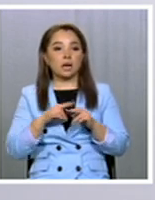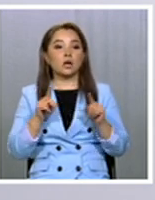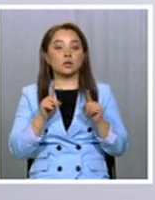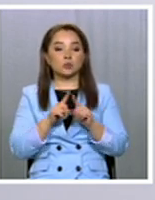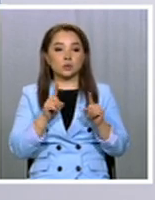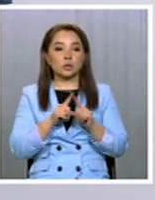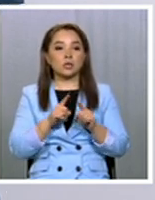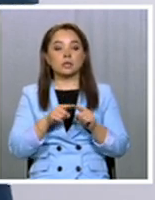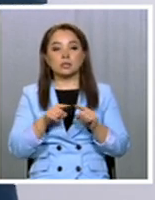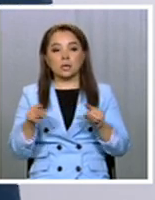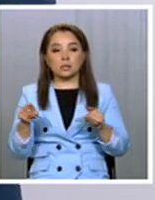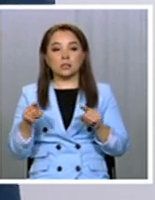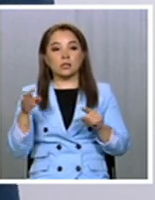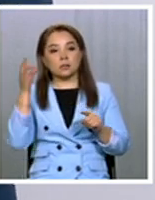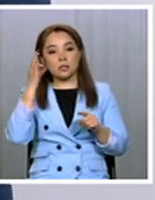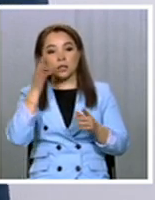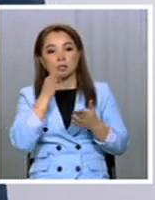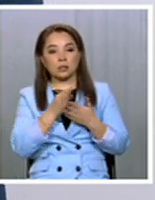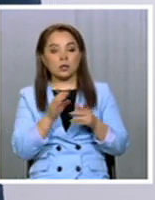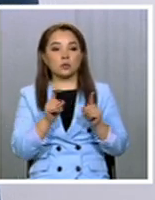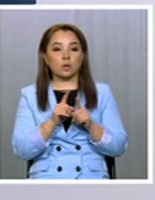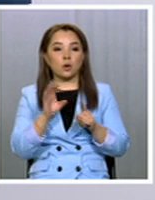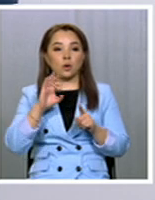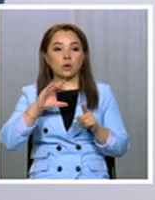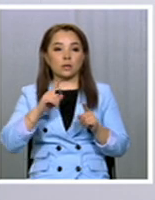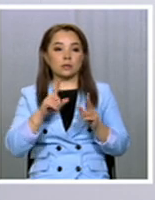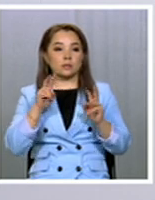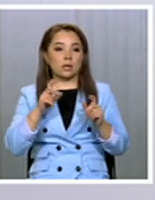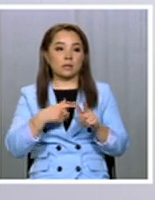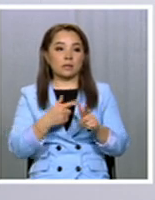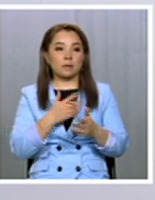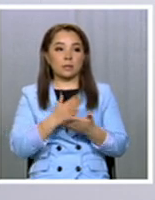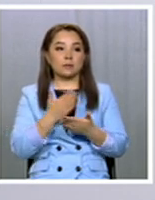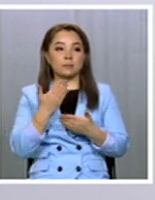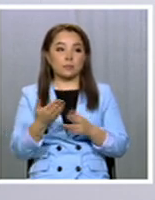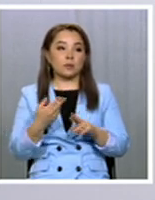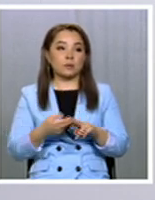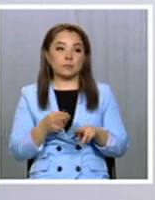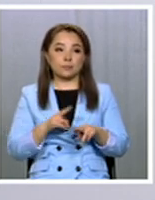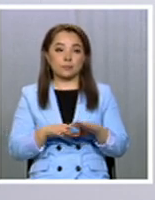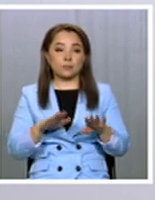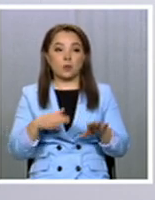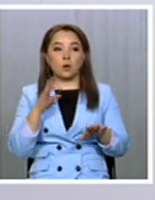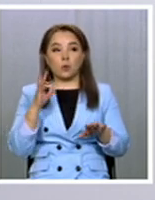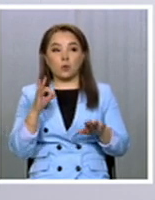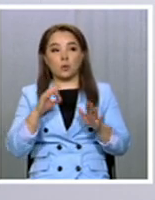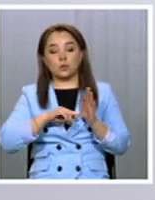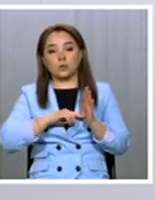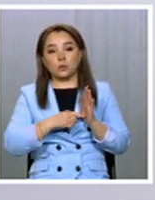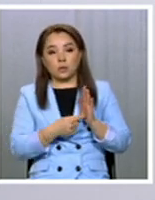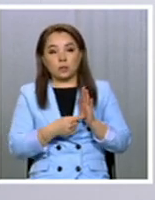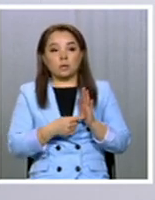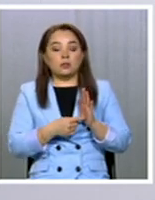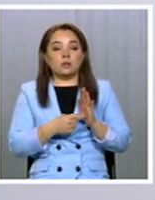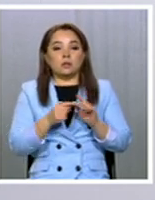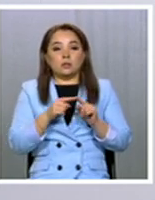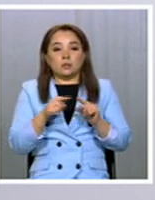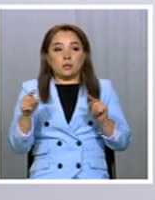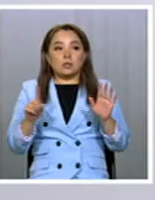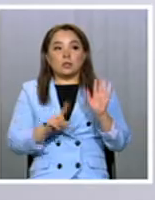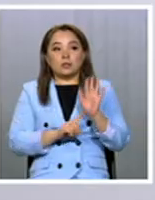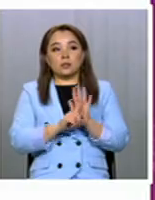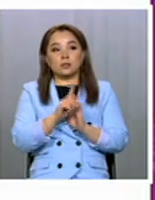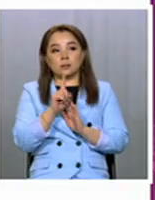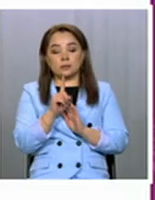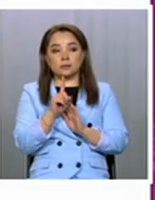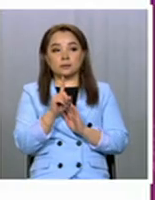түзу, координаттық түзу, немесе координаттық ось деп аталады. Мына жерде О нүктесі координаттар басы